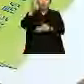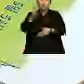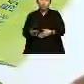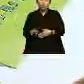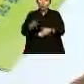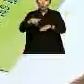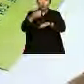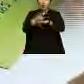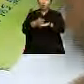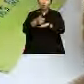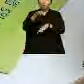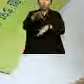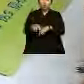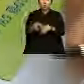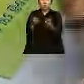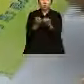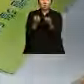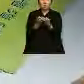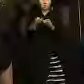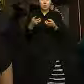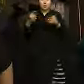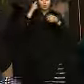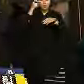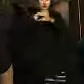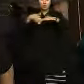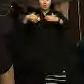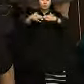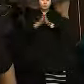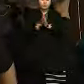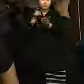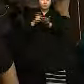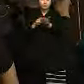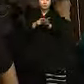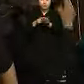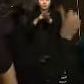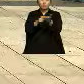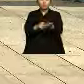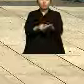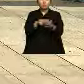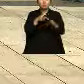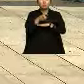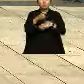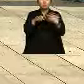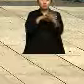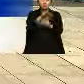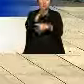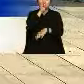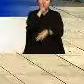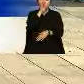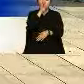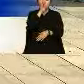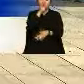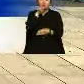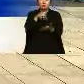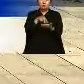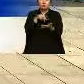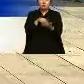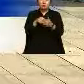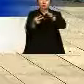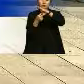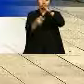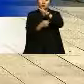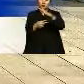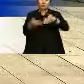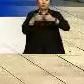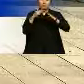신도시만을 위한 교통대책이라며 계획 철회를 요구했습니다. 현재도 지금 교통이 순환이 잘 안 되는데 수석대교를 나왔을